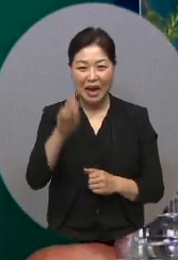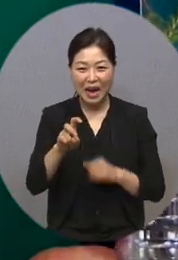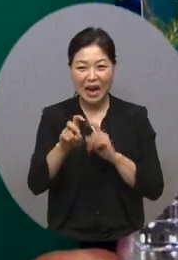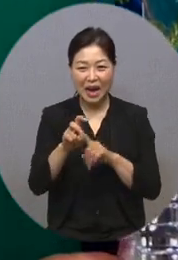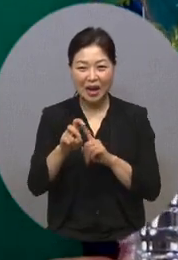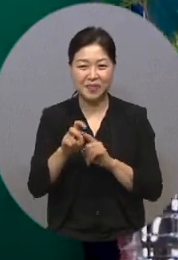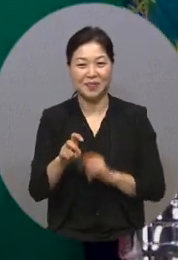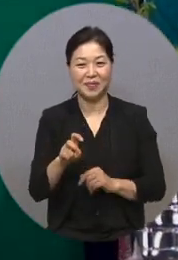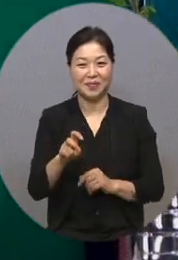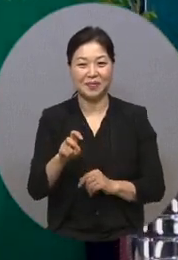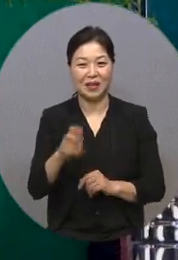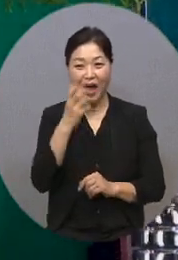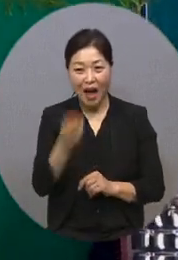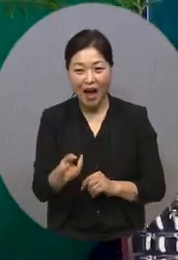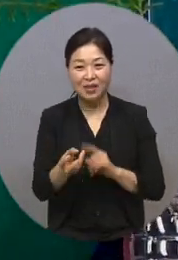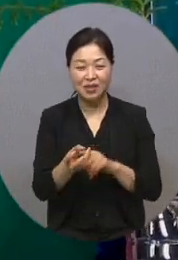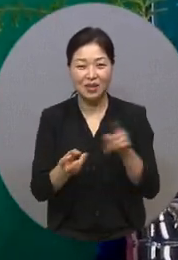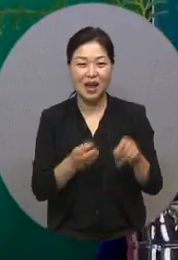네.